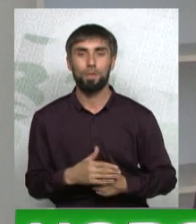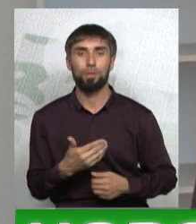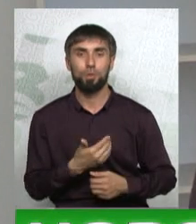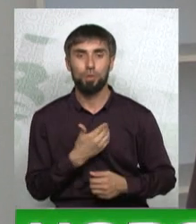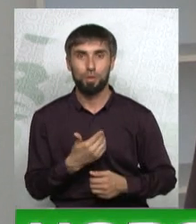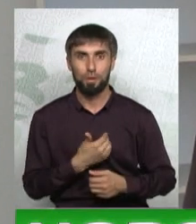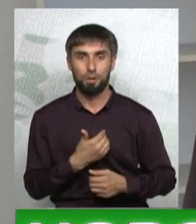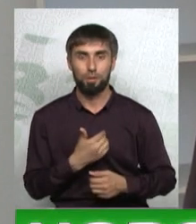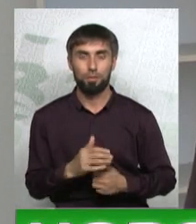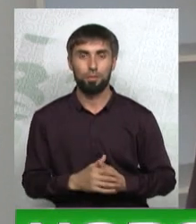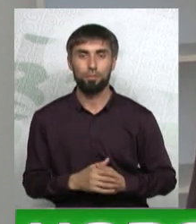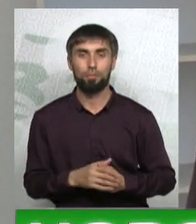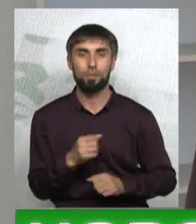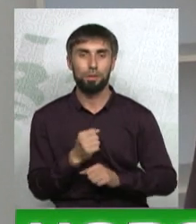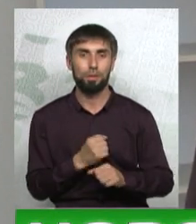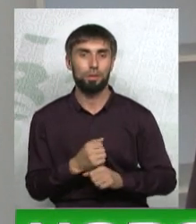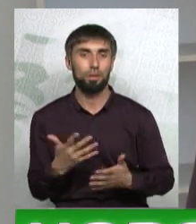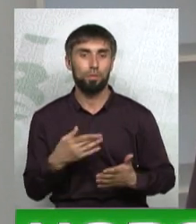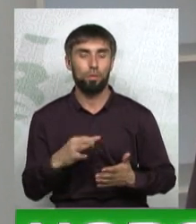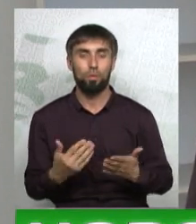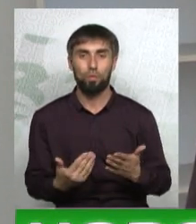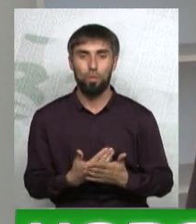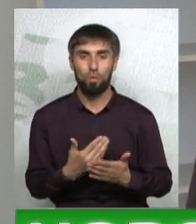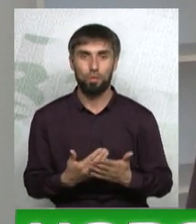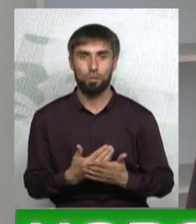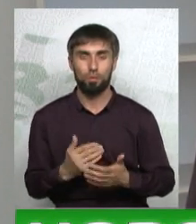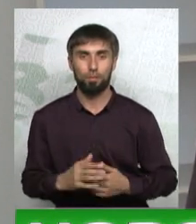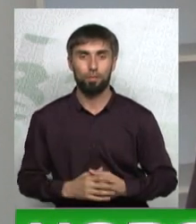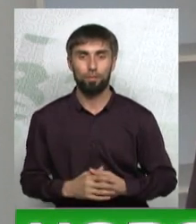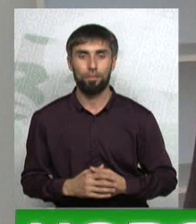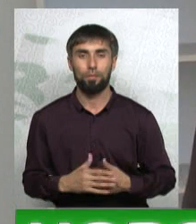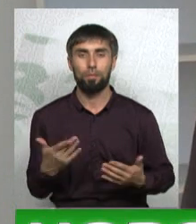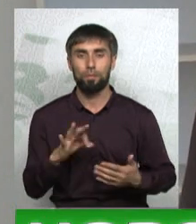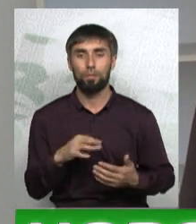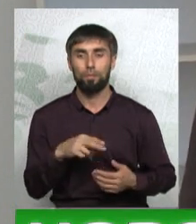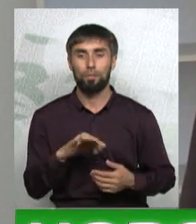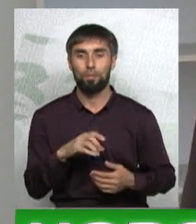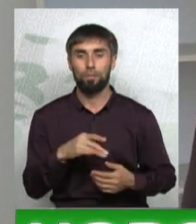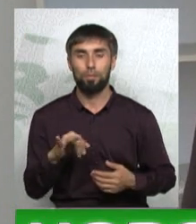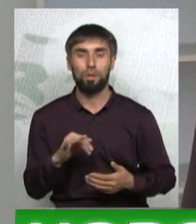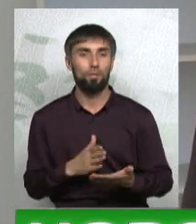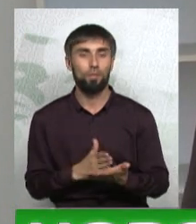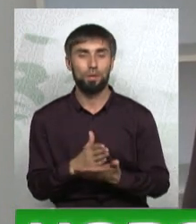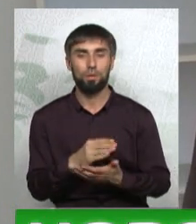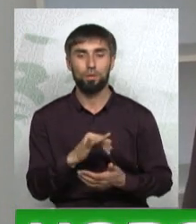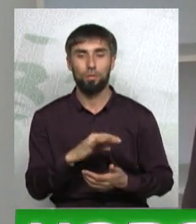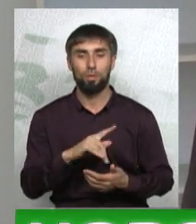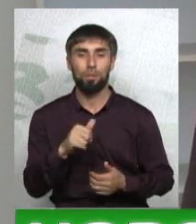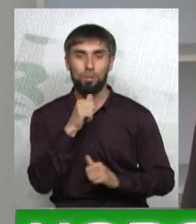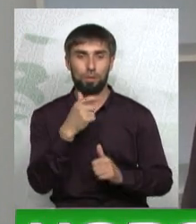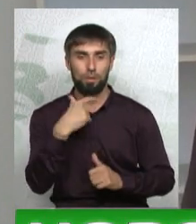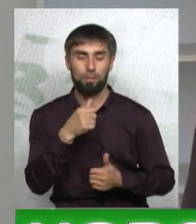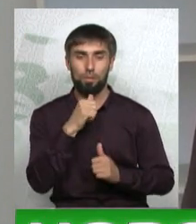желание совершить какие-то новые какие-то поступки в области живописи, пробовать